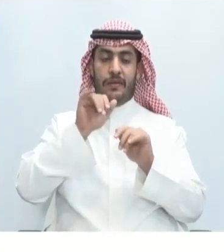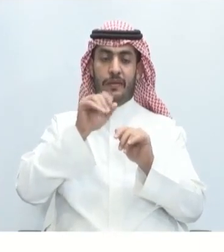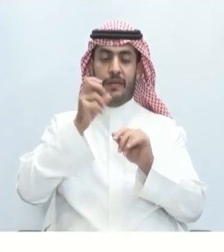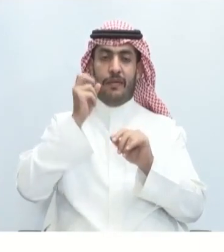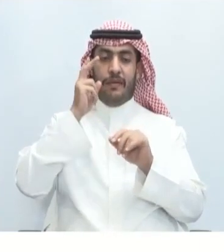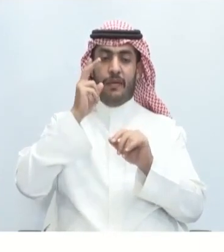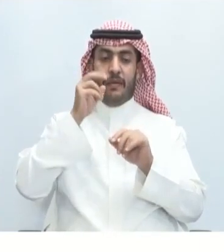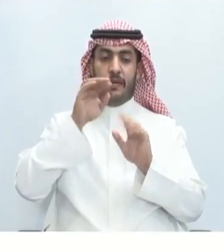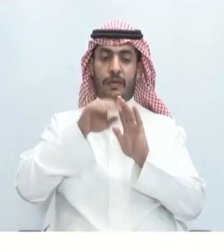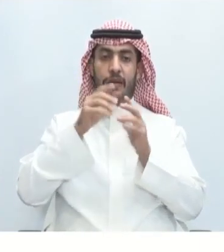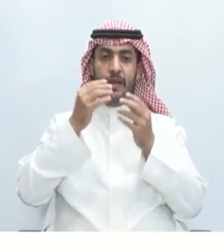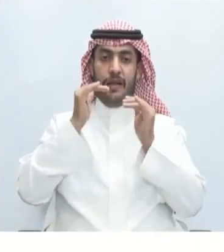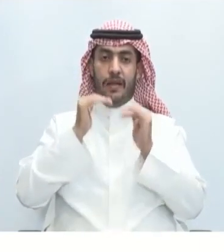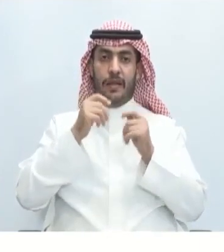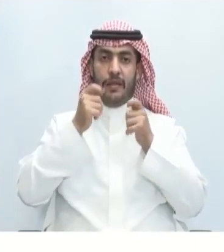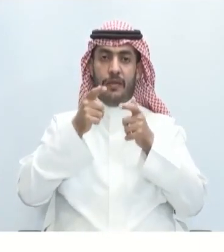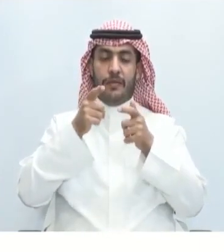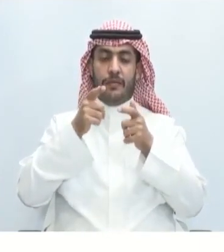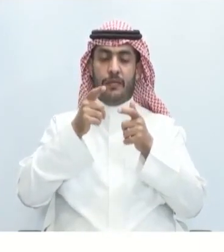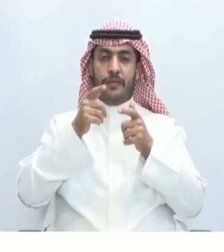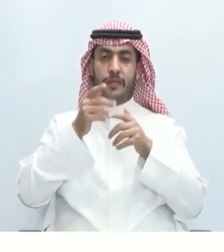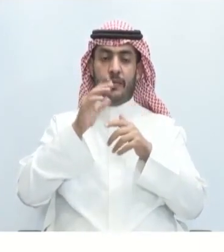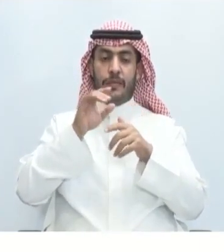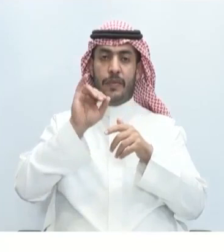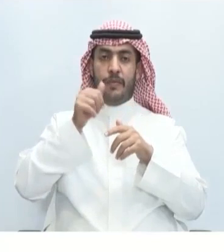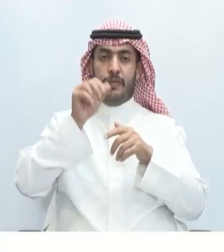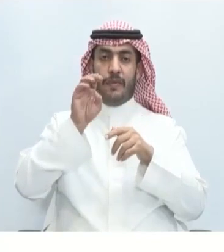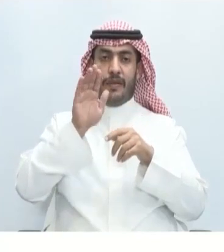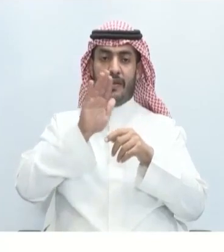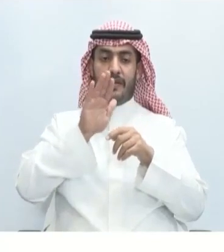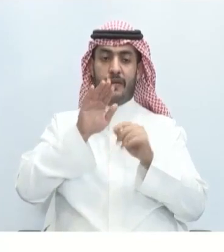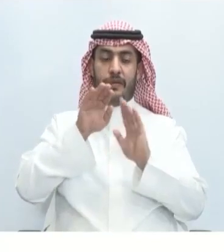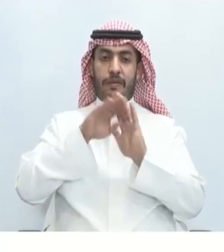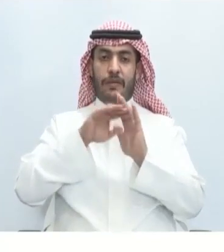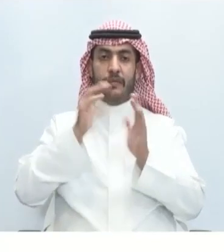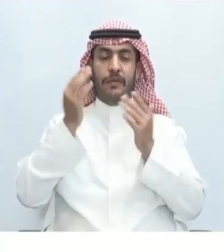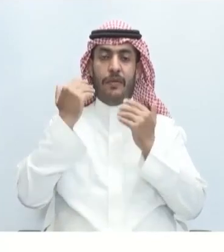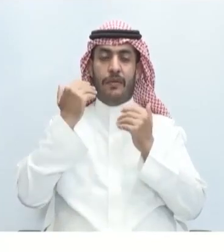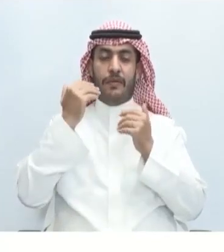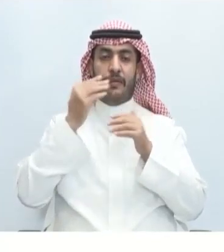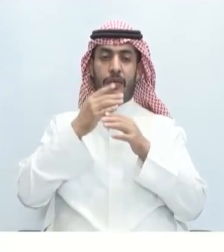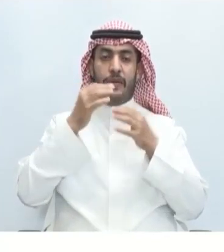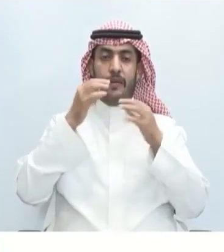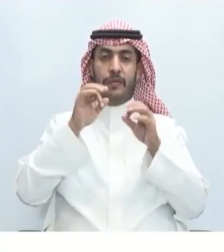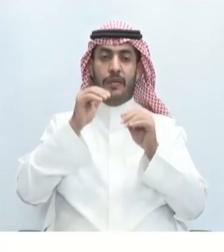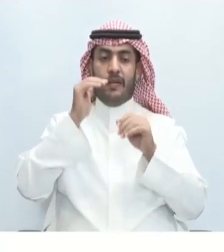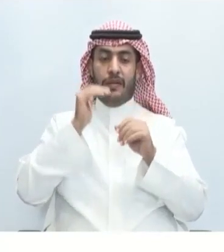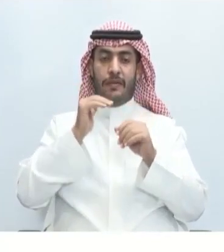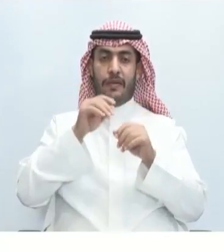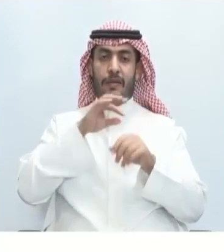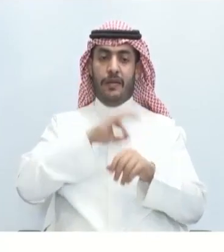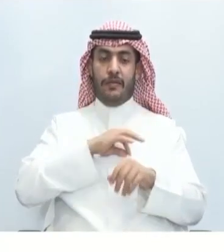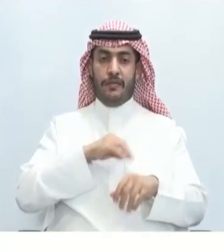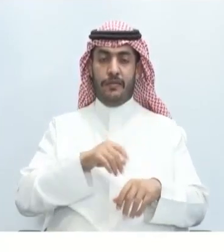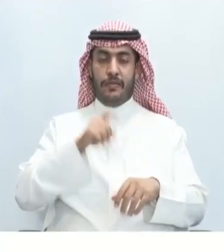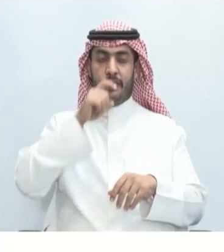فكره الماين وهي اقل تكلفه والماكس كما ذكرنا سابقا وهي لاقصى ربح